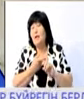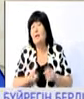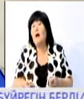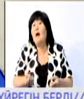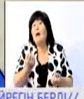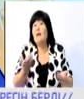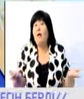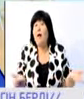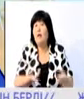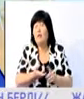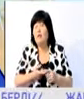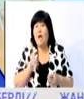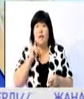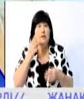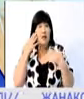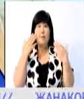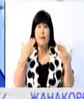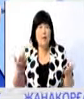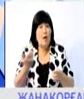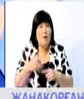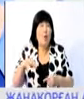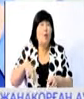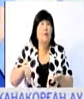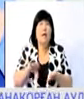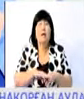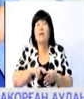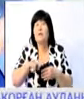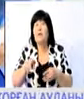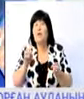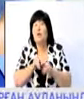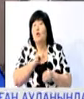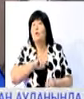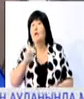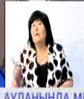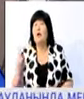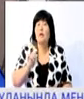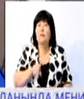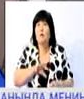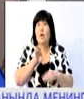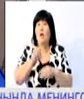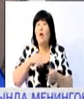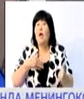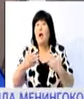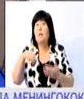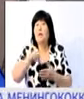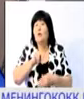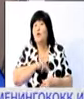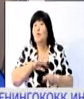қайдан және қалай жұқтырған әзірге белгісіз. Облыс аумағынан шықпаған, тұрақты жұмысына барып келіп жүрген науқаспен қарым-қатынаста